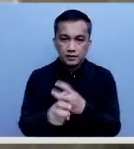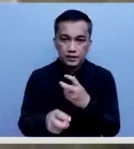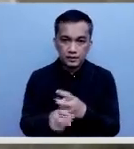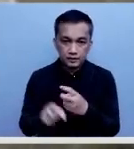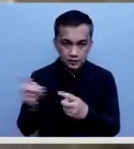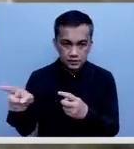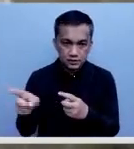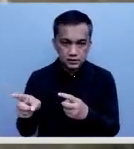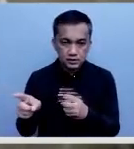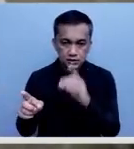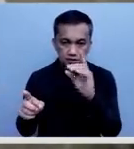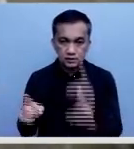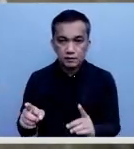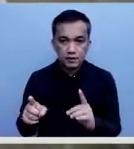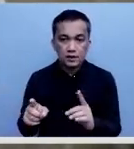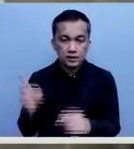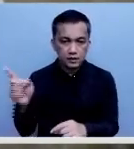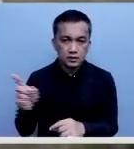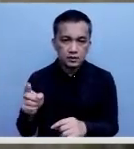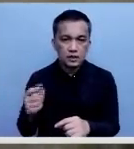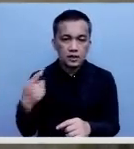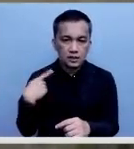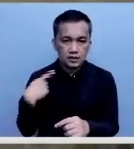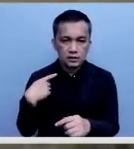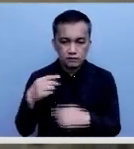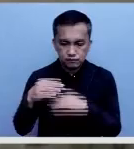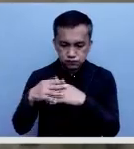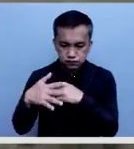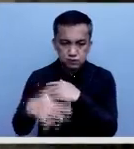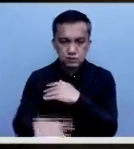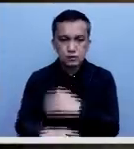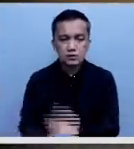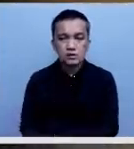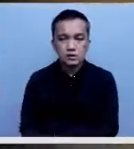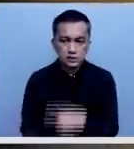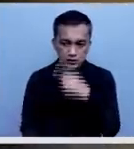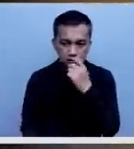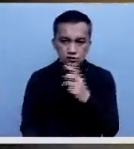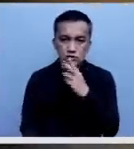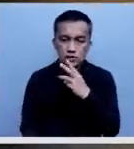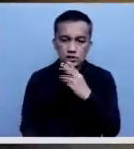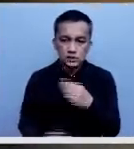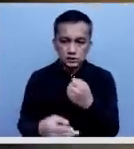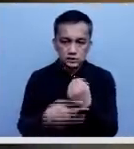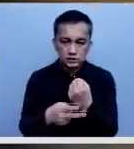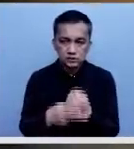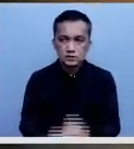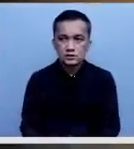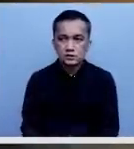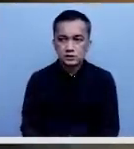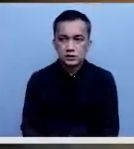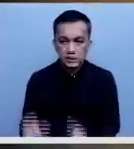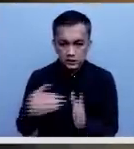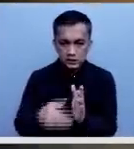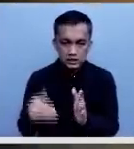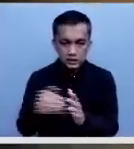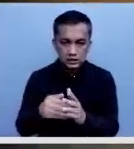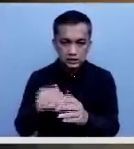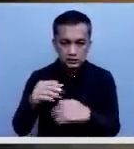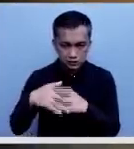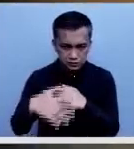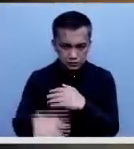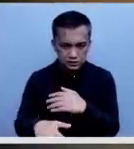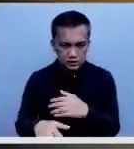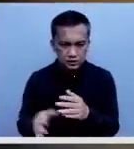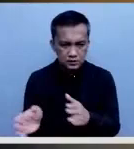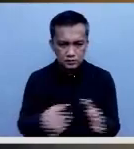sa baba niyan magkakaroon ng landslide kasi siyempre naiipon yung tubig. Dahil sa sunod-sunod na landslide, plano ng